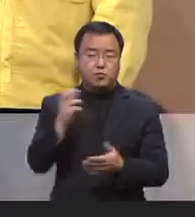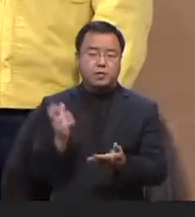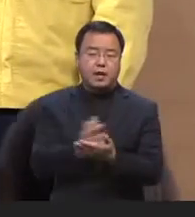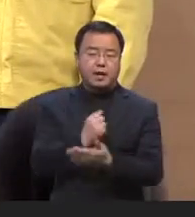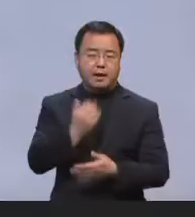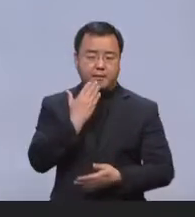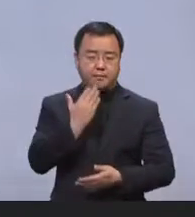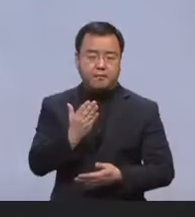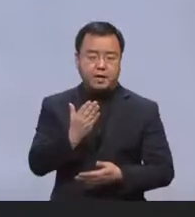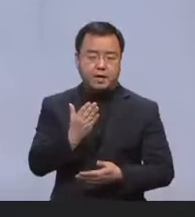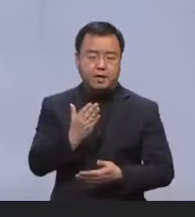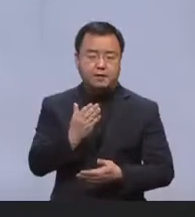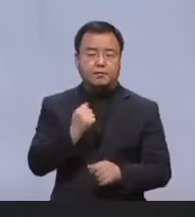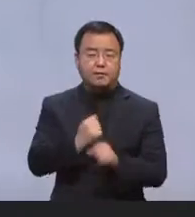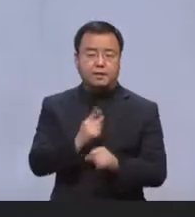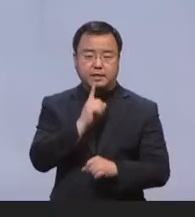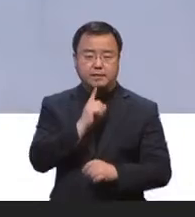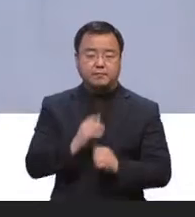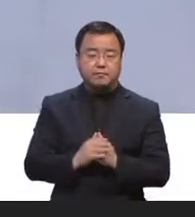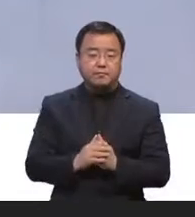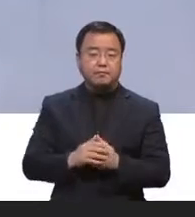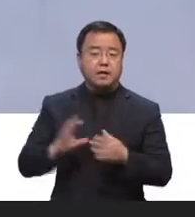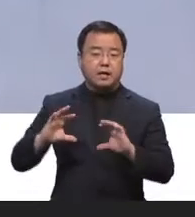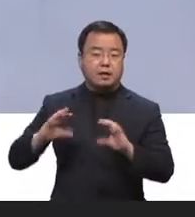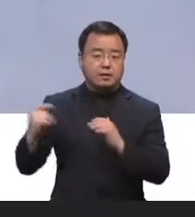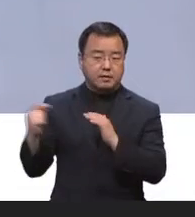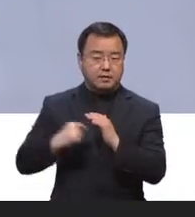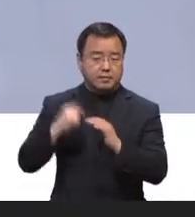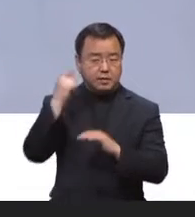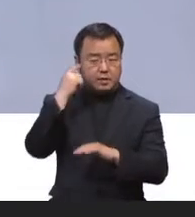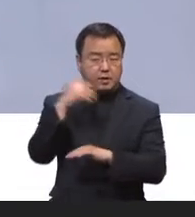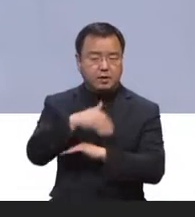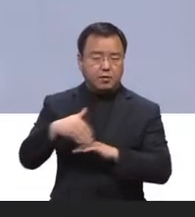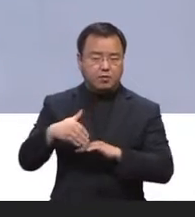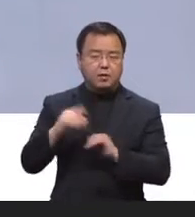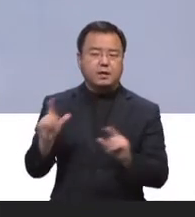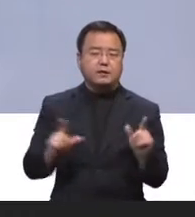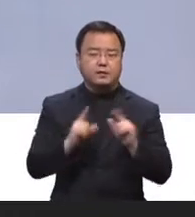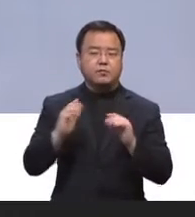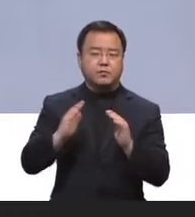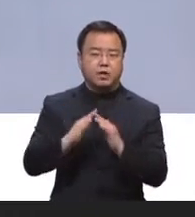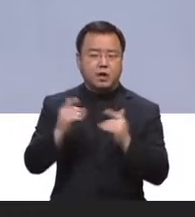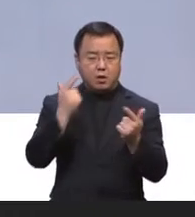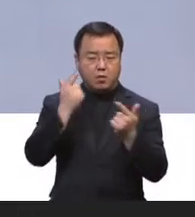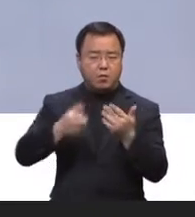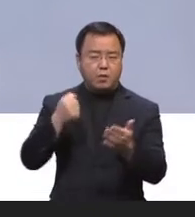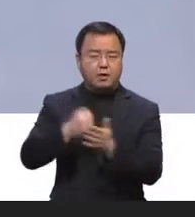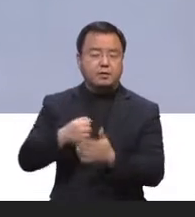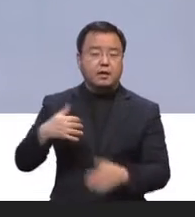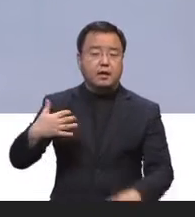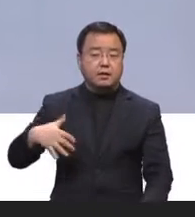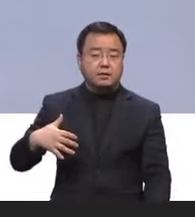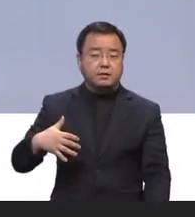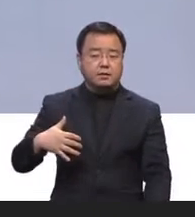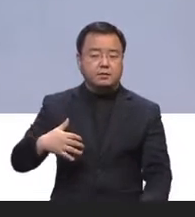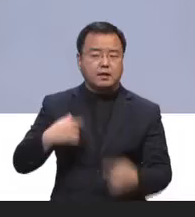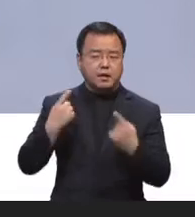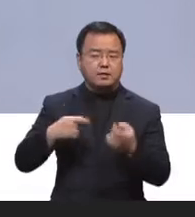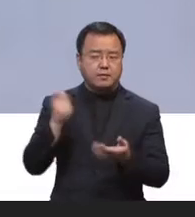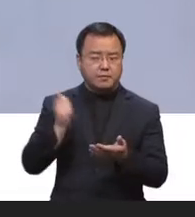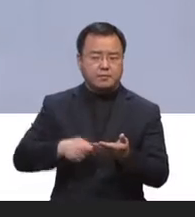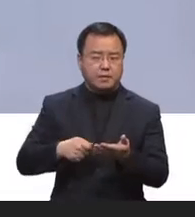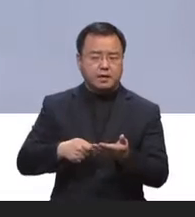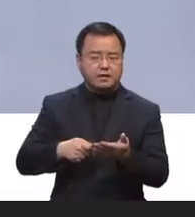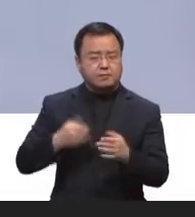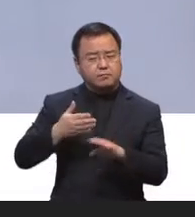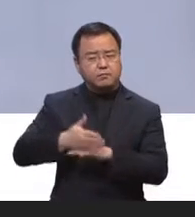추진됩니다 입국 예정일 과 거주지가 확정되지 않았고 비자 발급도 지연 돼서 국내